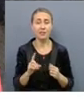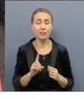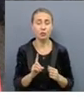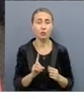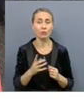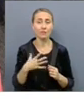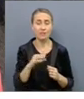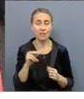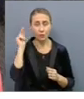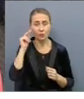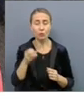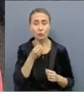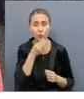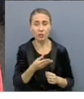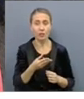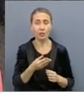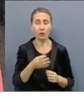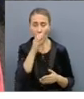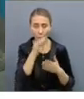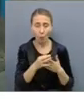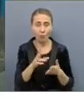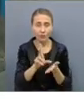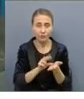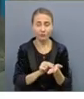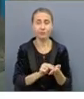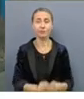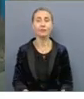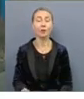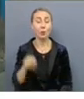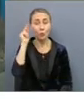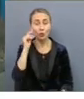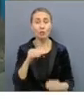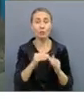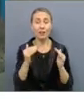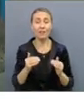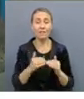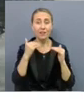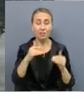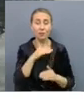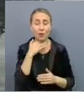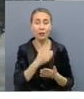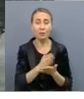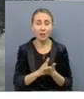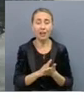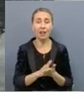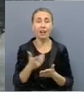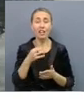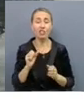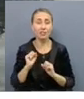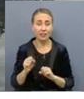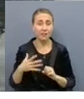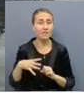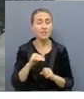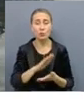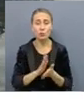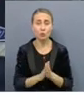студентам учиться хорошо, набираться опыта. В учебных корпусах Высшего многопрофильного колледжа гражданской защиты созданы все